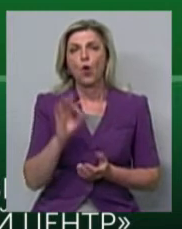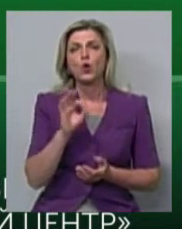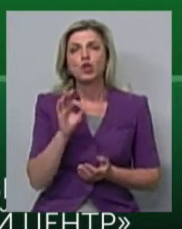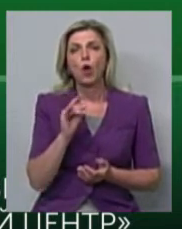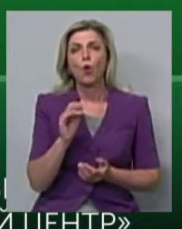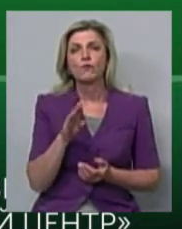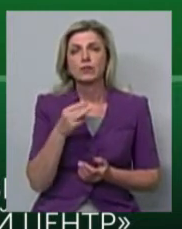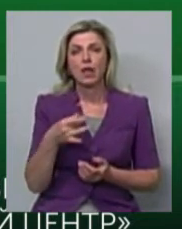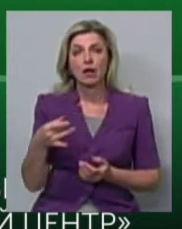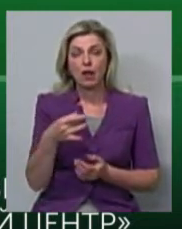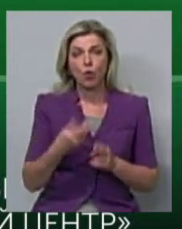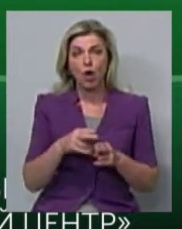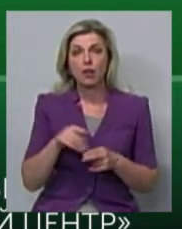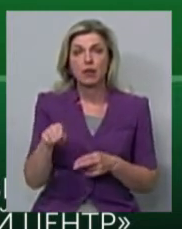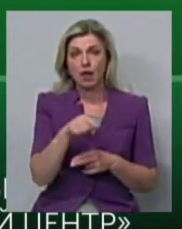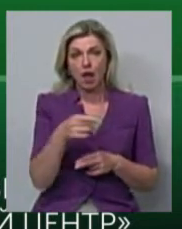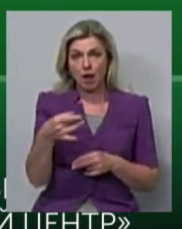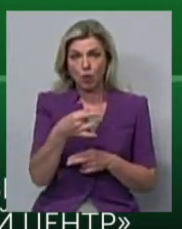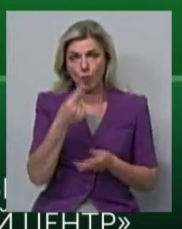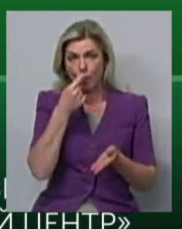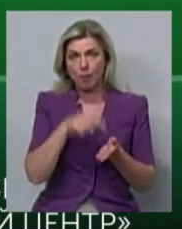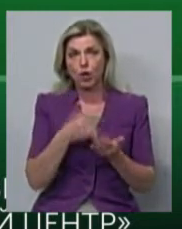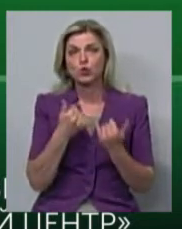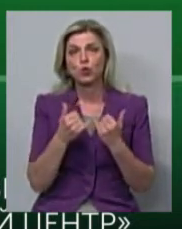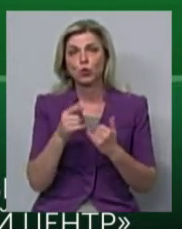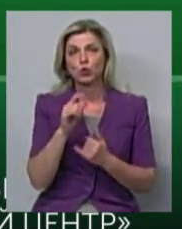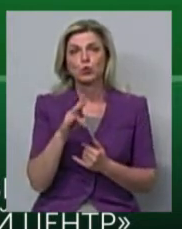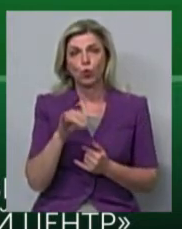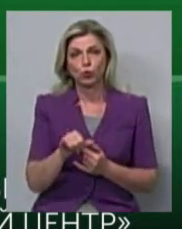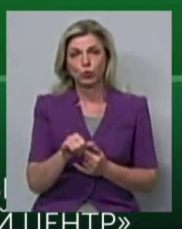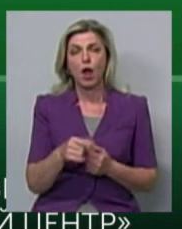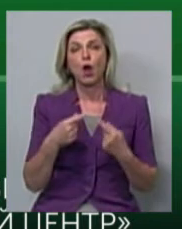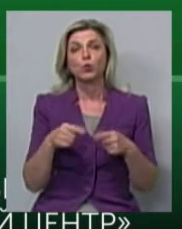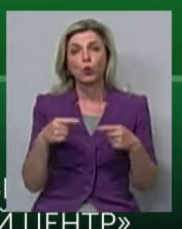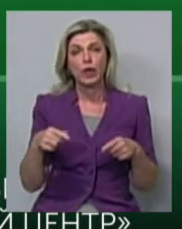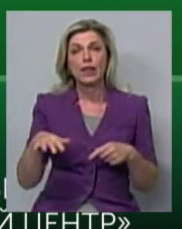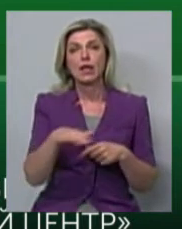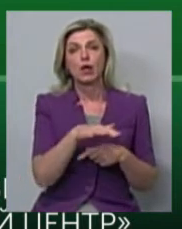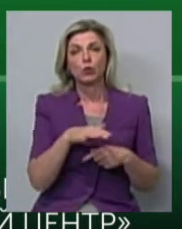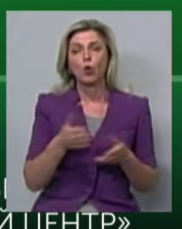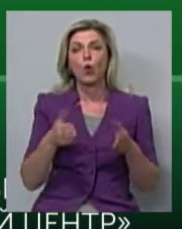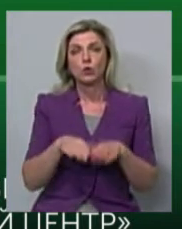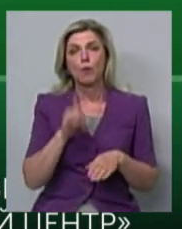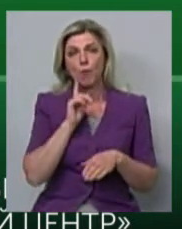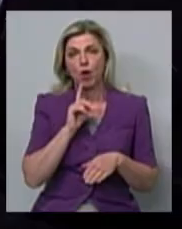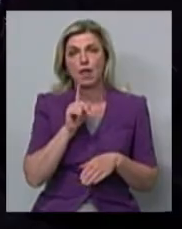які потрапили у нас до жовтої зони. Інша територія області у нас лишається поки що в зеленій